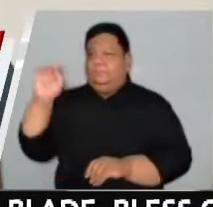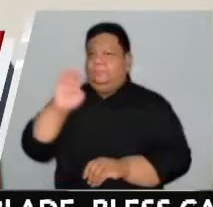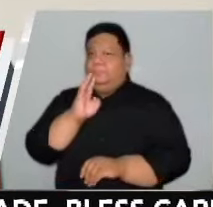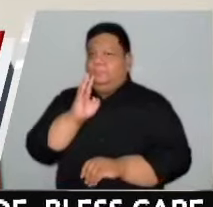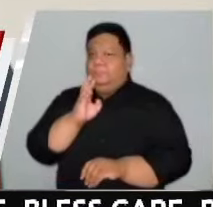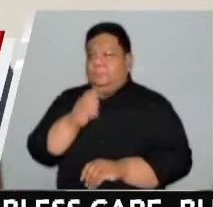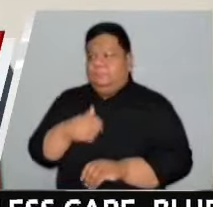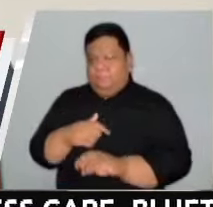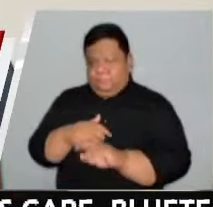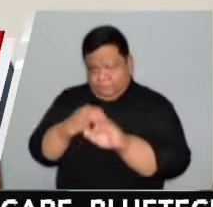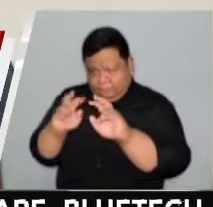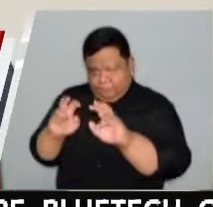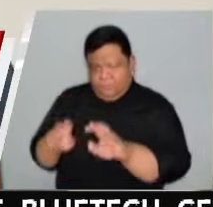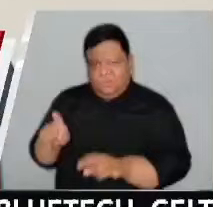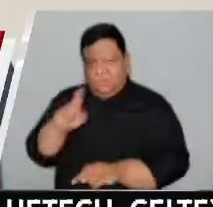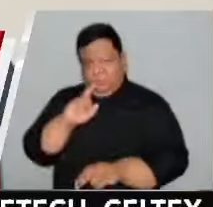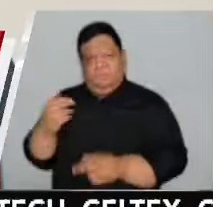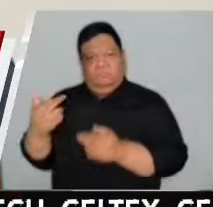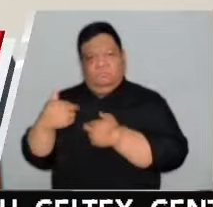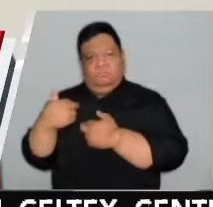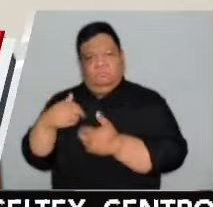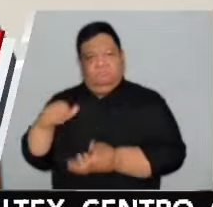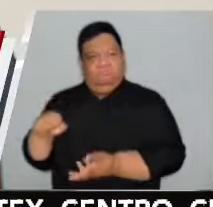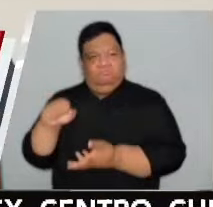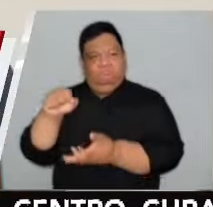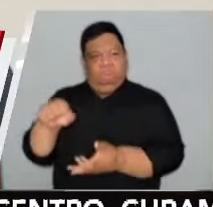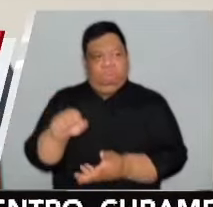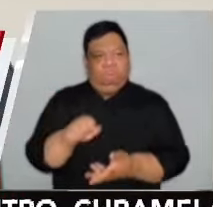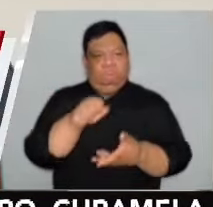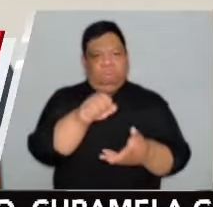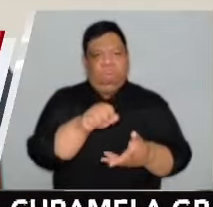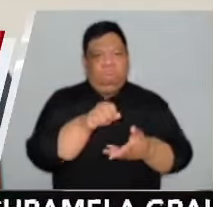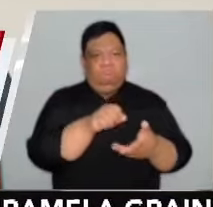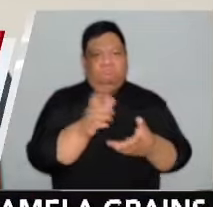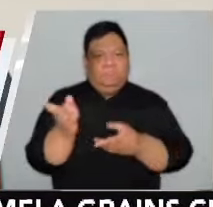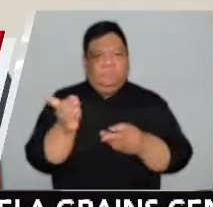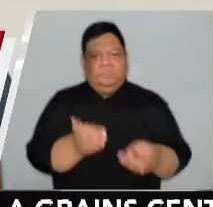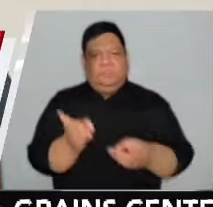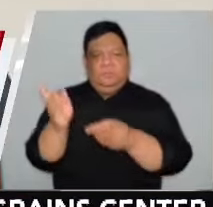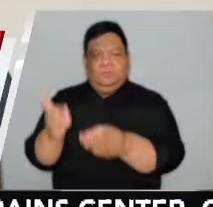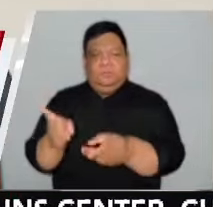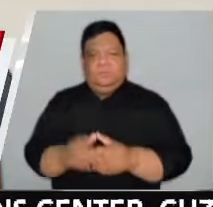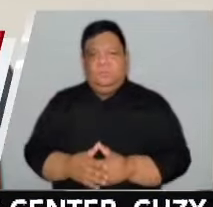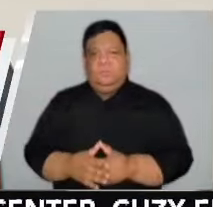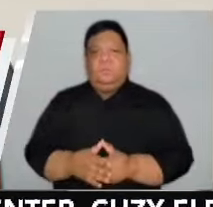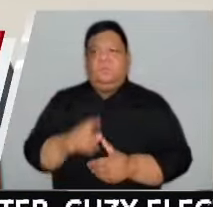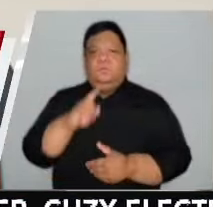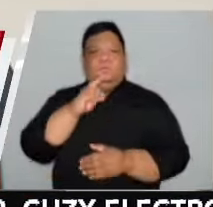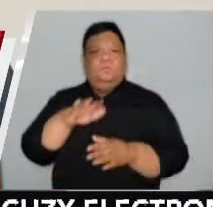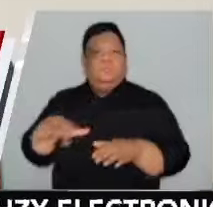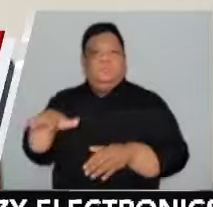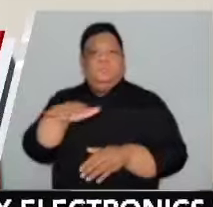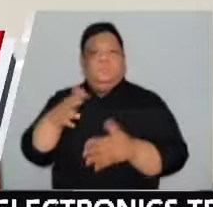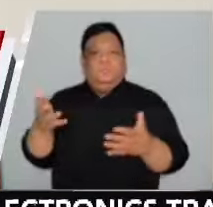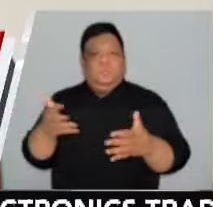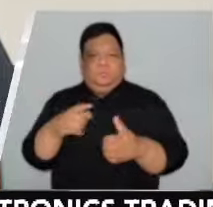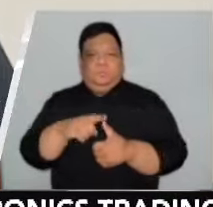siya dun sa mga dinideliveran niya. So ang area of operation niya, sa gaya ng sinabi ko, dito sa may Batasan